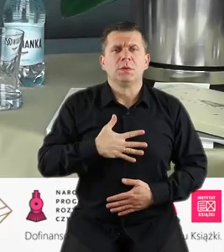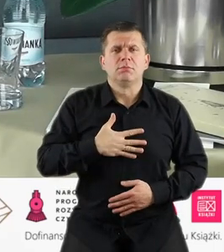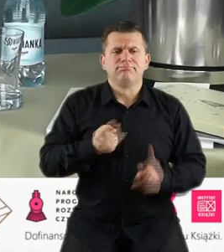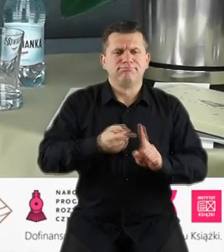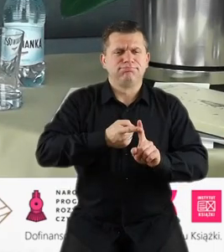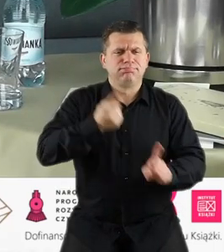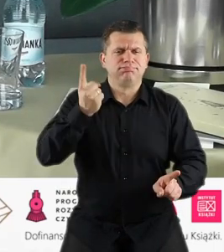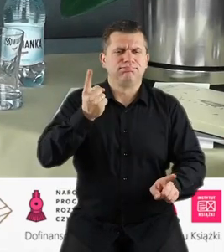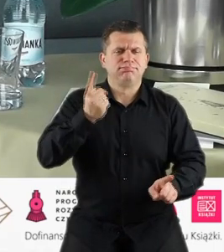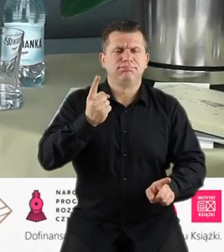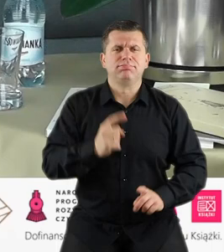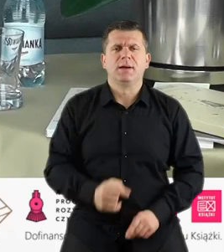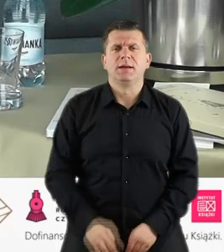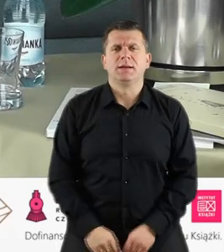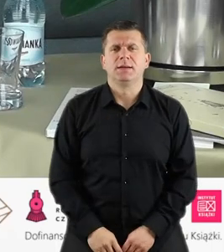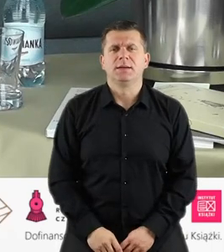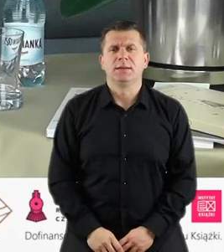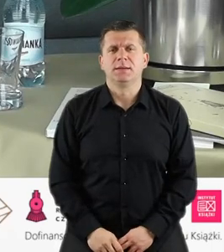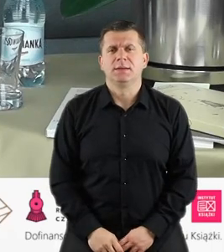pomiędzy...